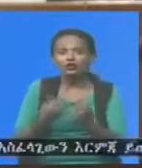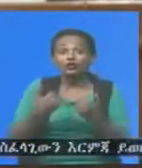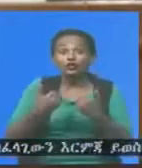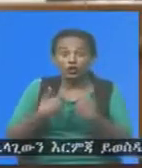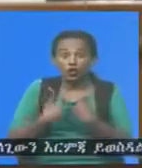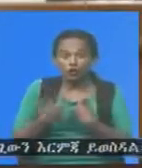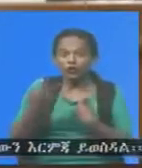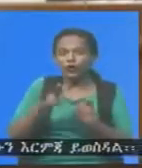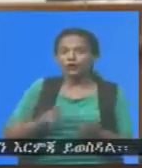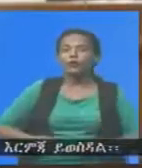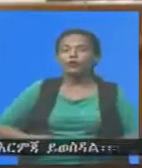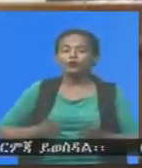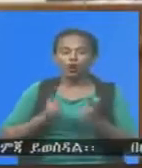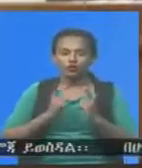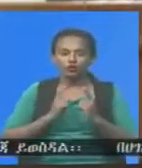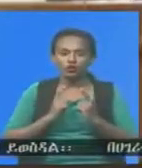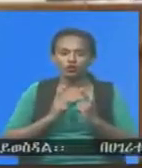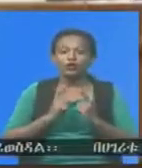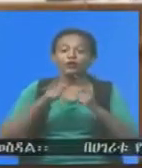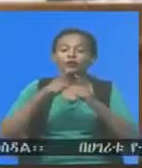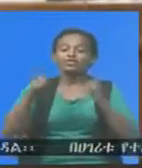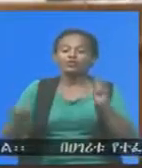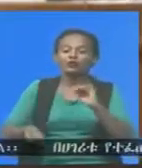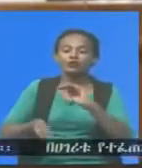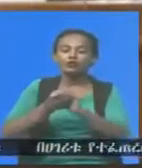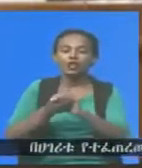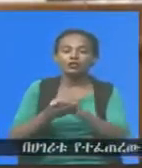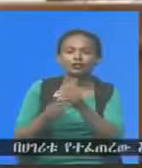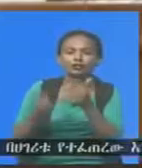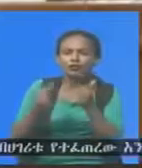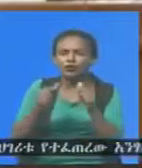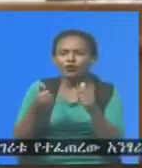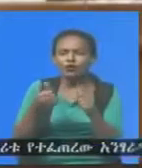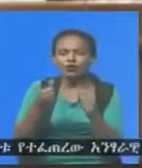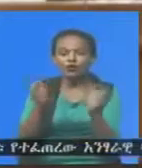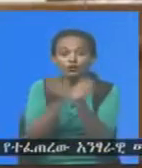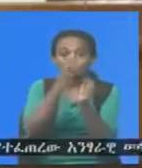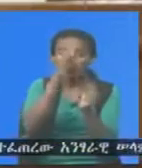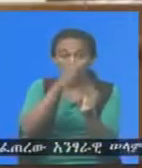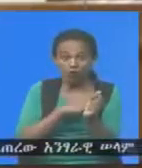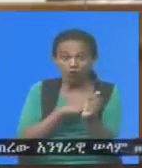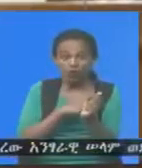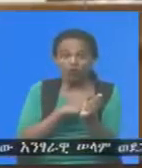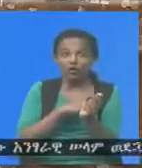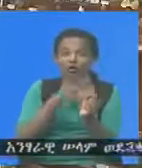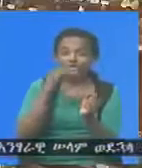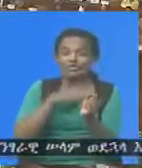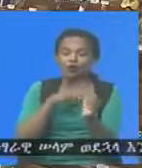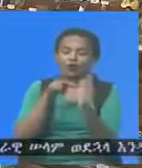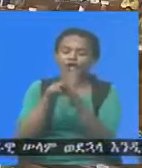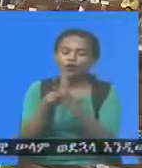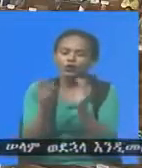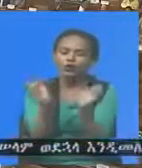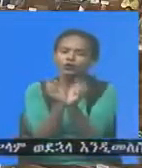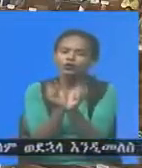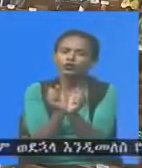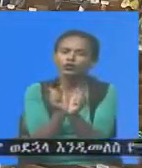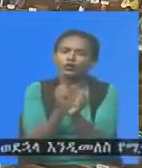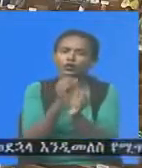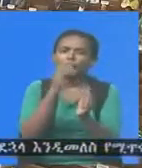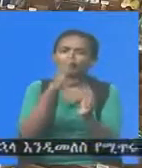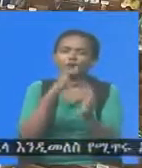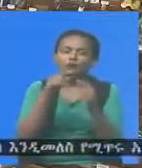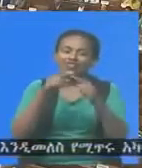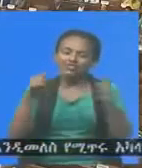ወይም መኖራቸው በጸረ ሙስና የተጠርጠረው የታሰሩት ሰው ገድለው የታሰሩት በጸረ ሽብር